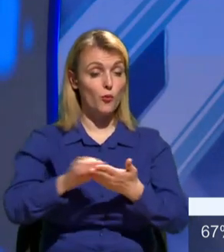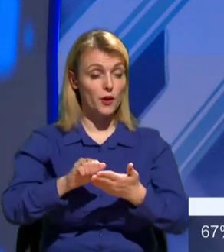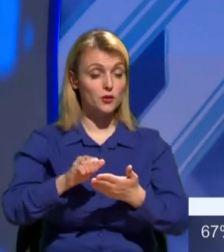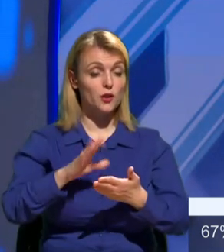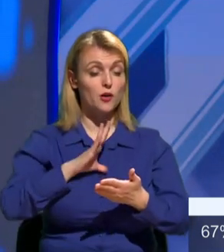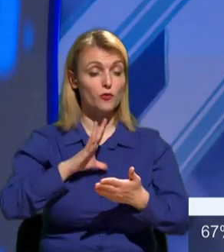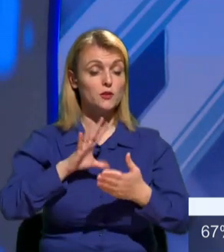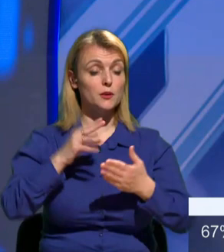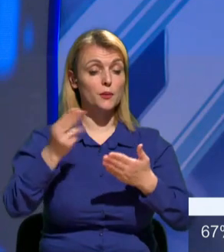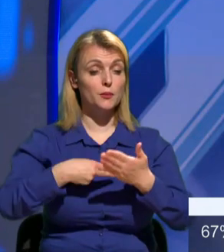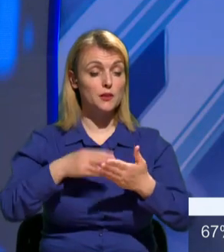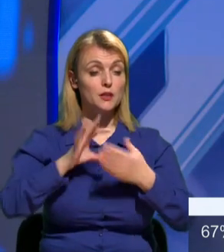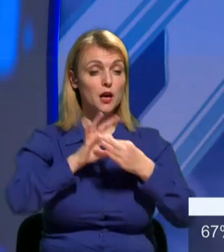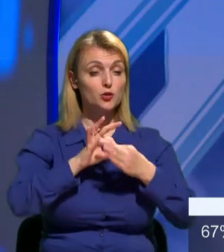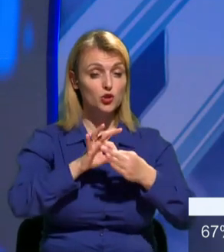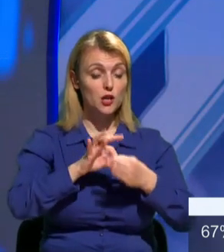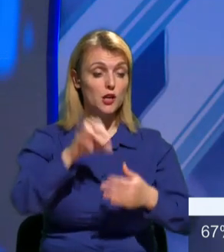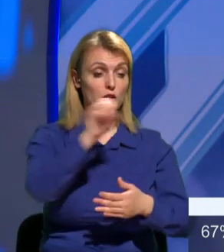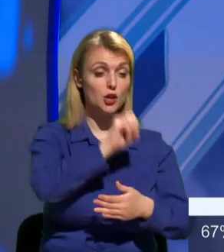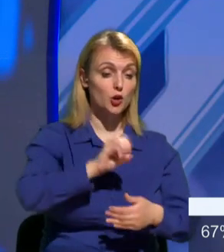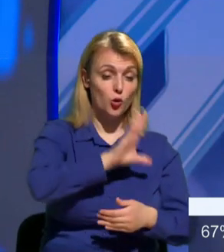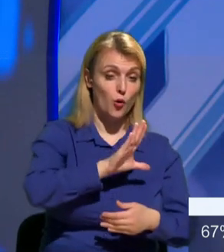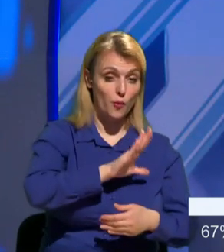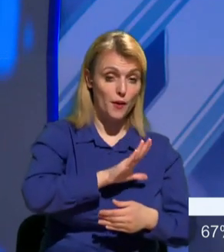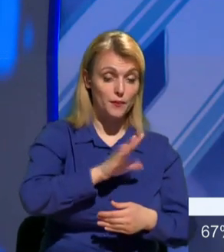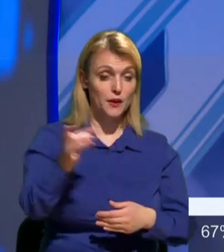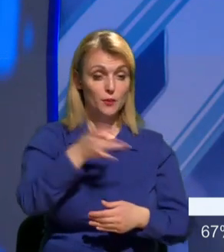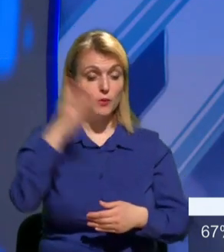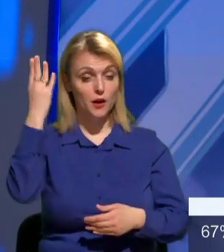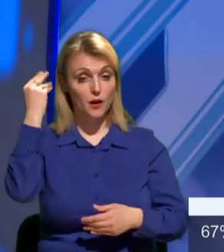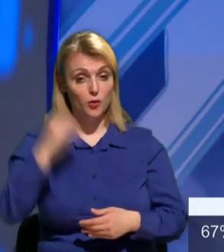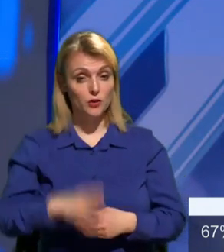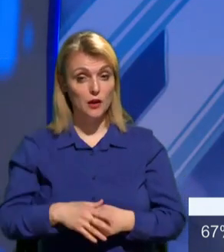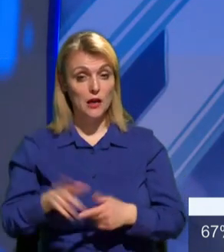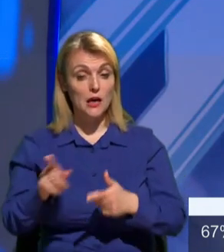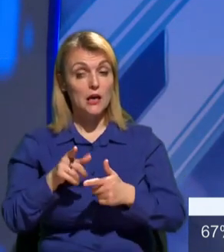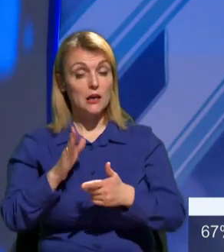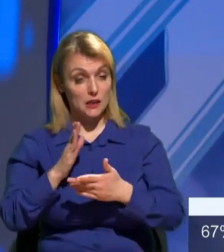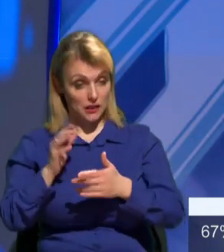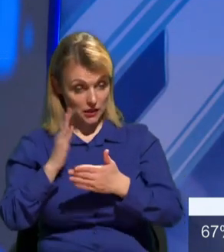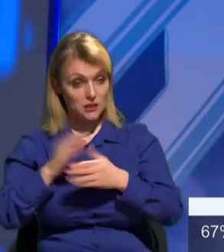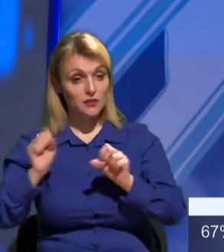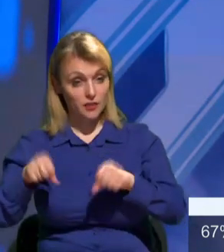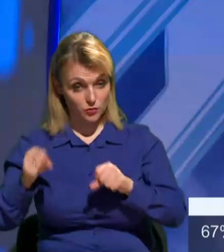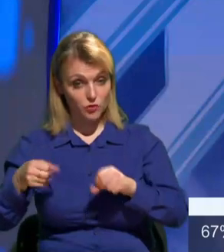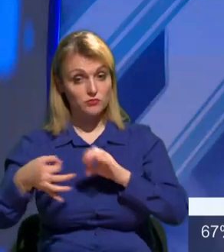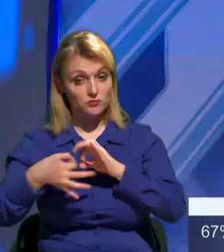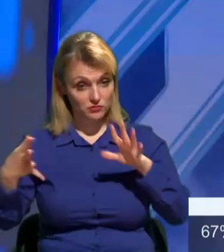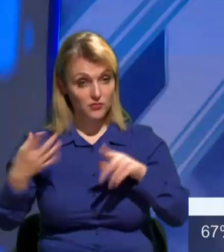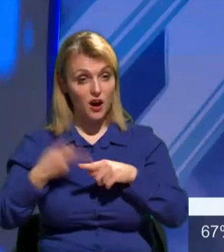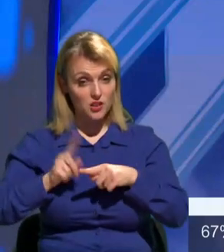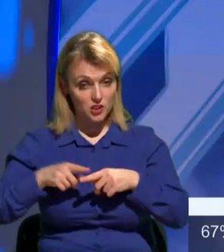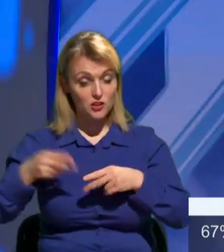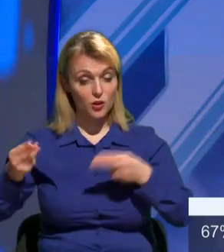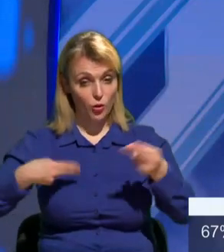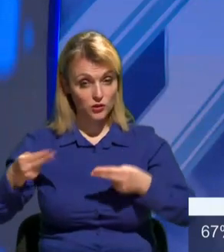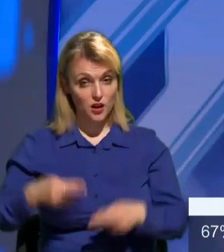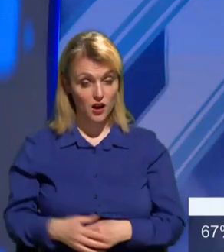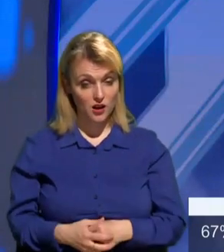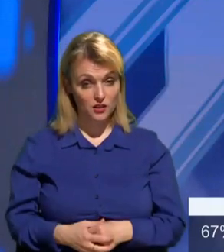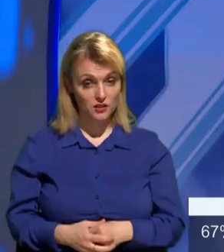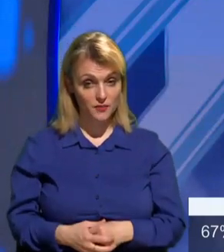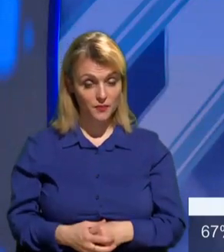sau să diminuați din importanță, să revizuiți acordul de comerț liber, cuprinzător și aprofundat cu